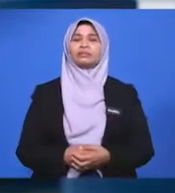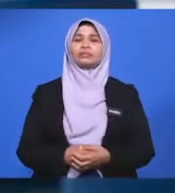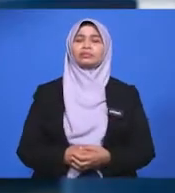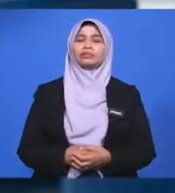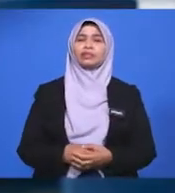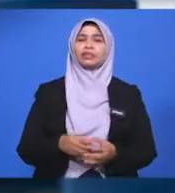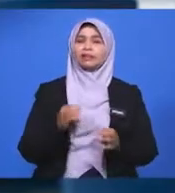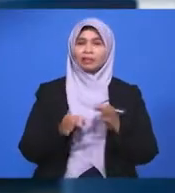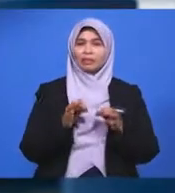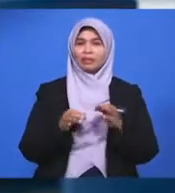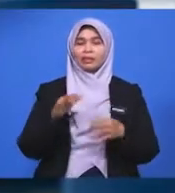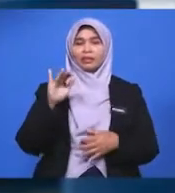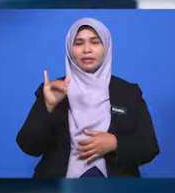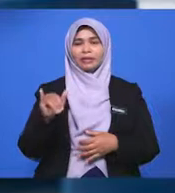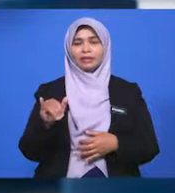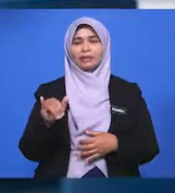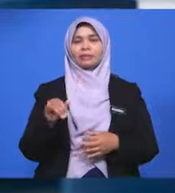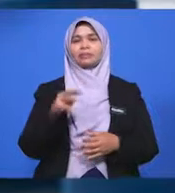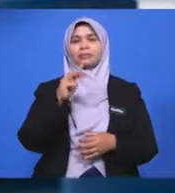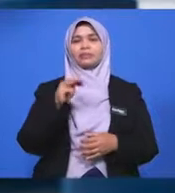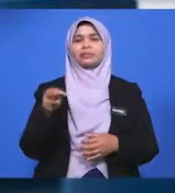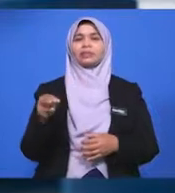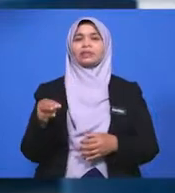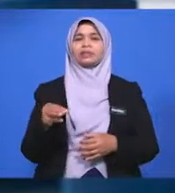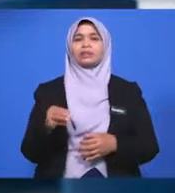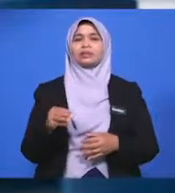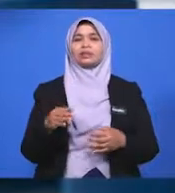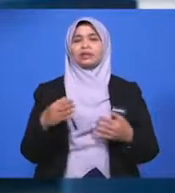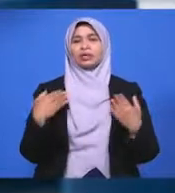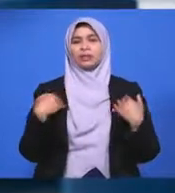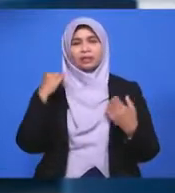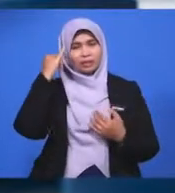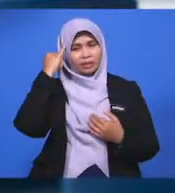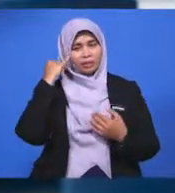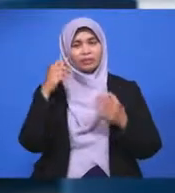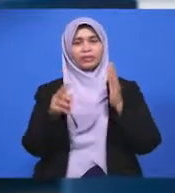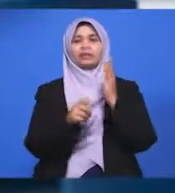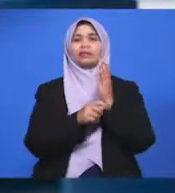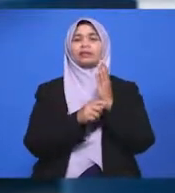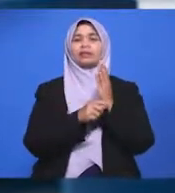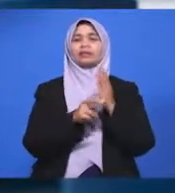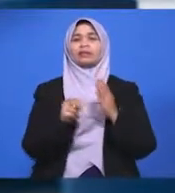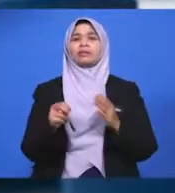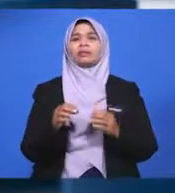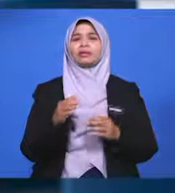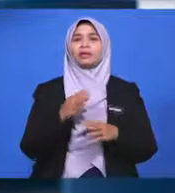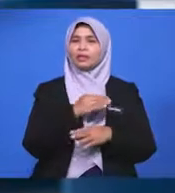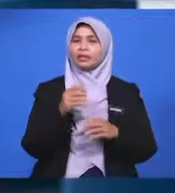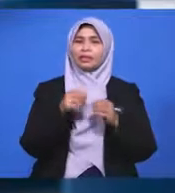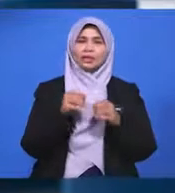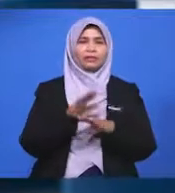Sekiranya ya, murid-murid mempunyai ilmu tambahan dan sekiranya